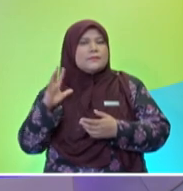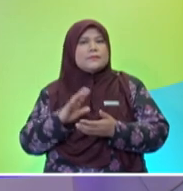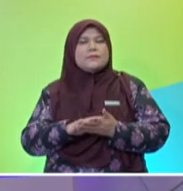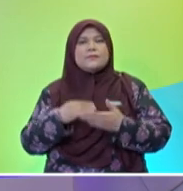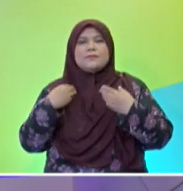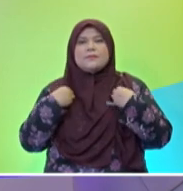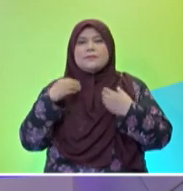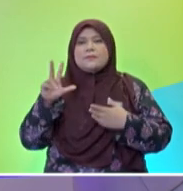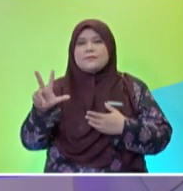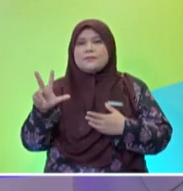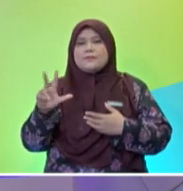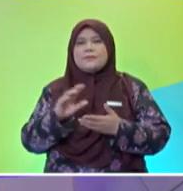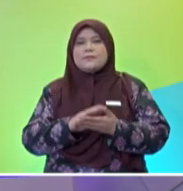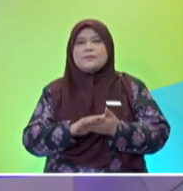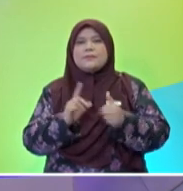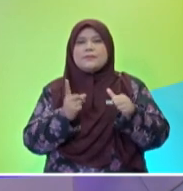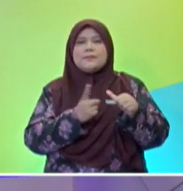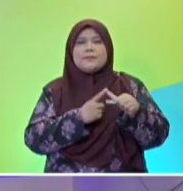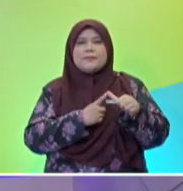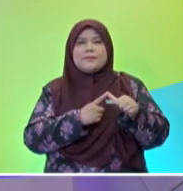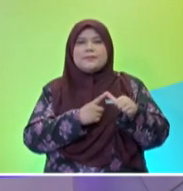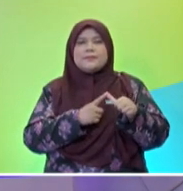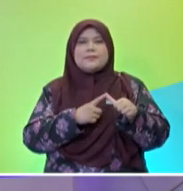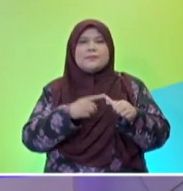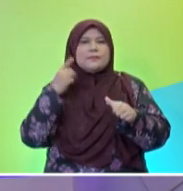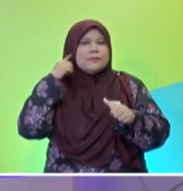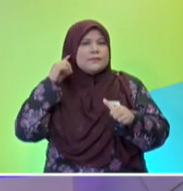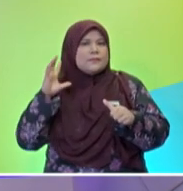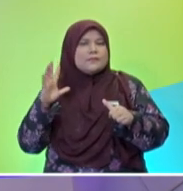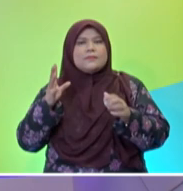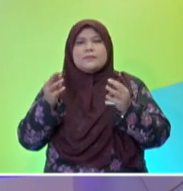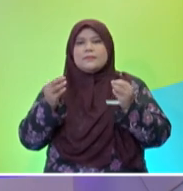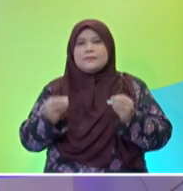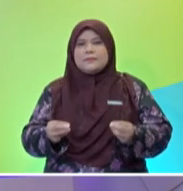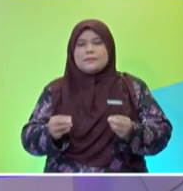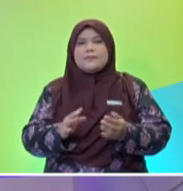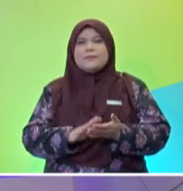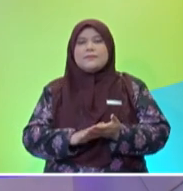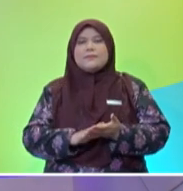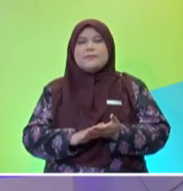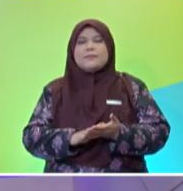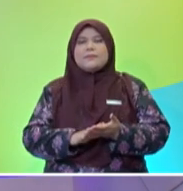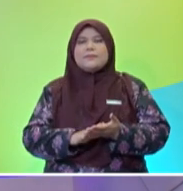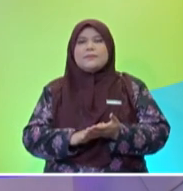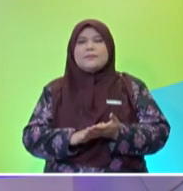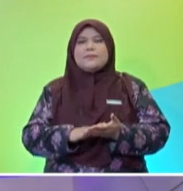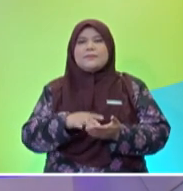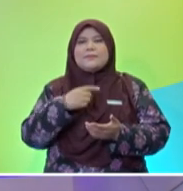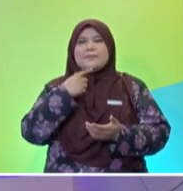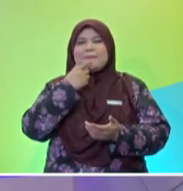yaitu yang pertama sekali adalah bunyi manusia contohnya manusia yaitu ketawa